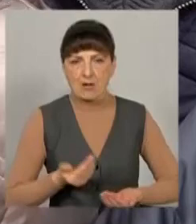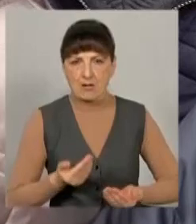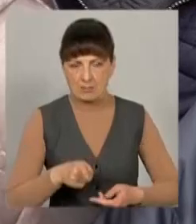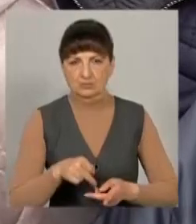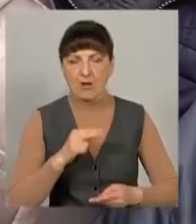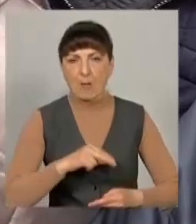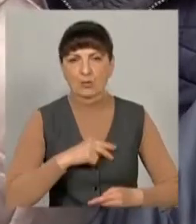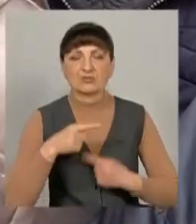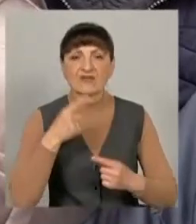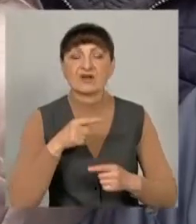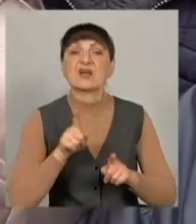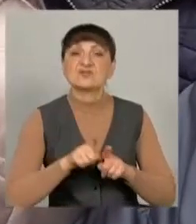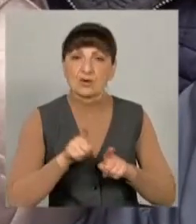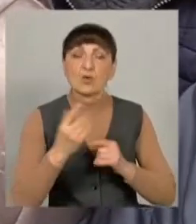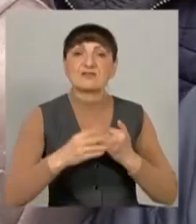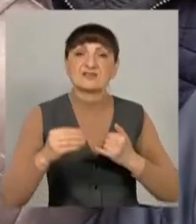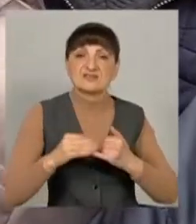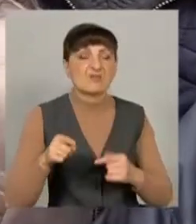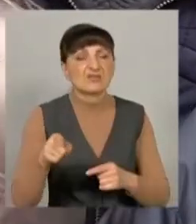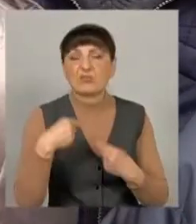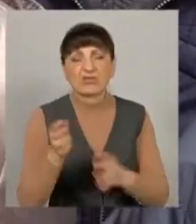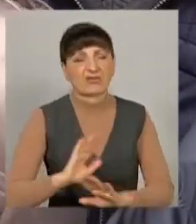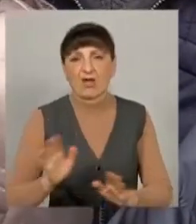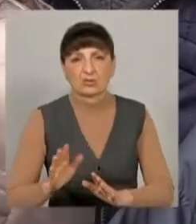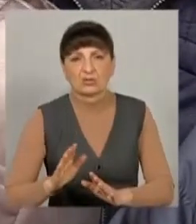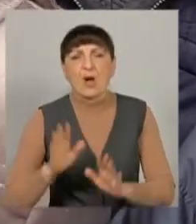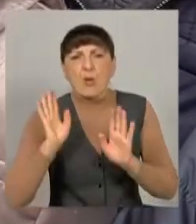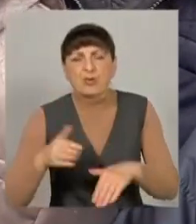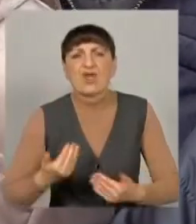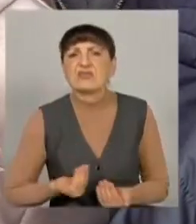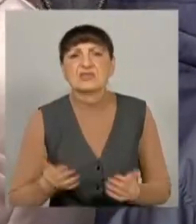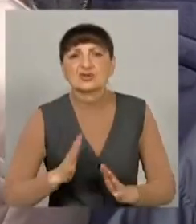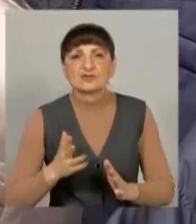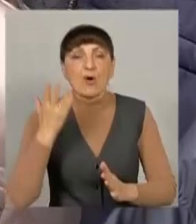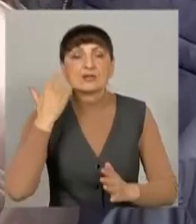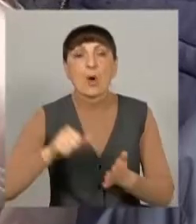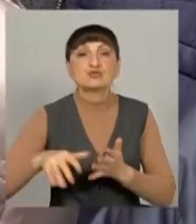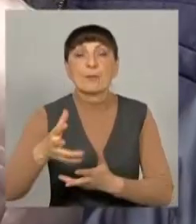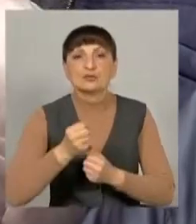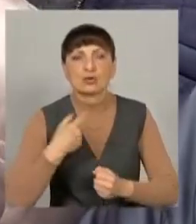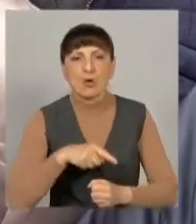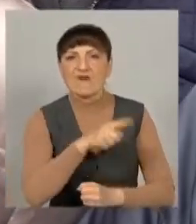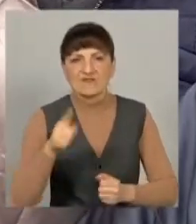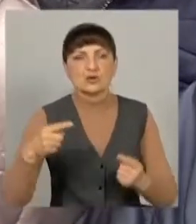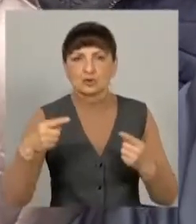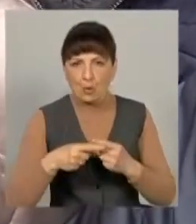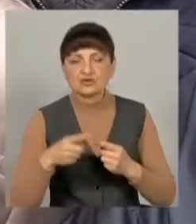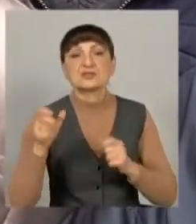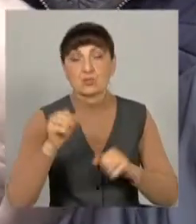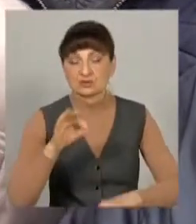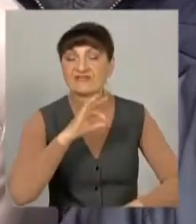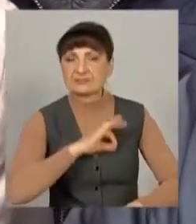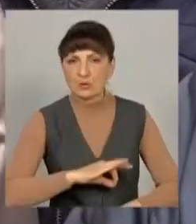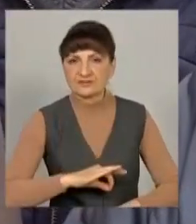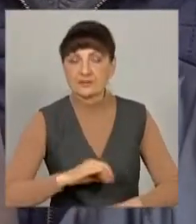Он мне говорил: «Балам, все равно эти земли достанутся вам. Пусть я и не доживу до времени, когда участок получу, но вы точно сможете ими